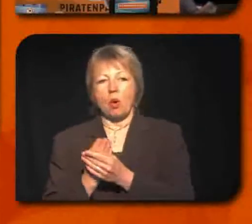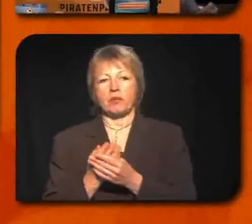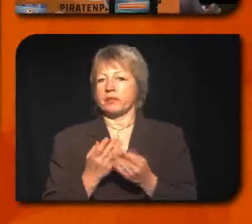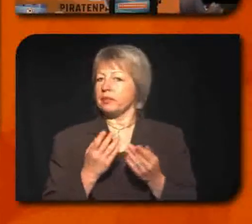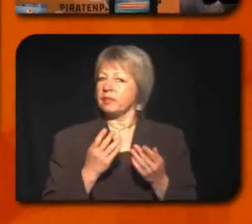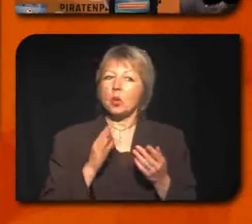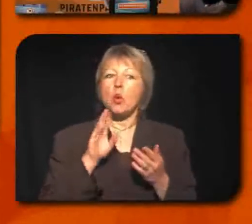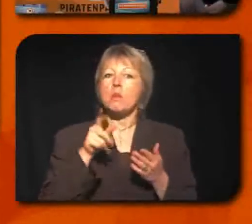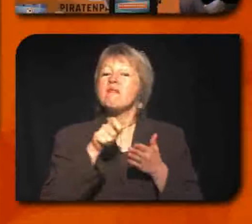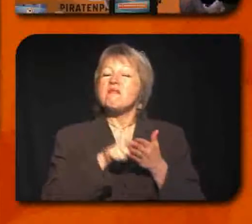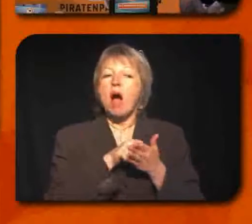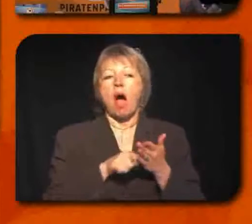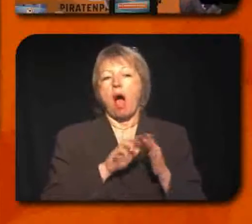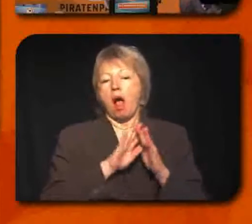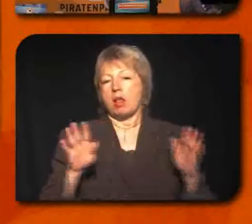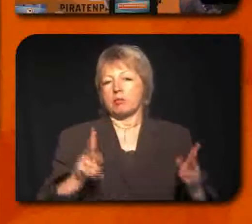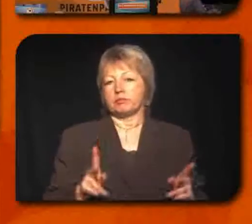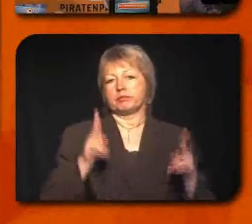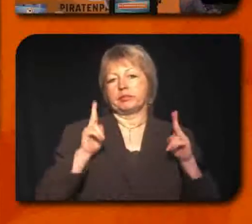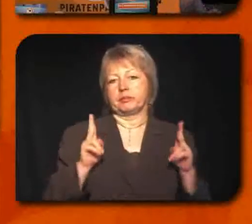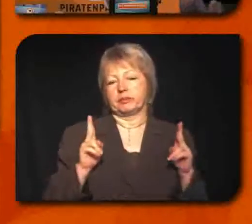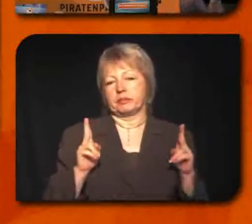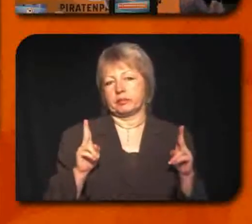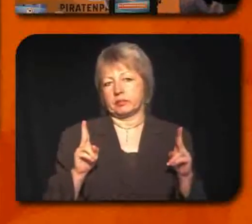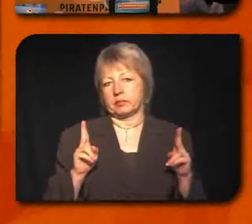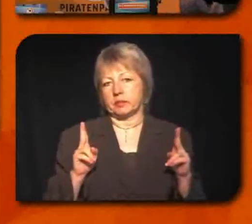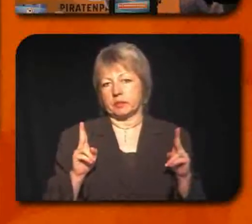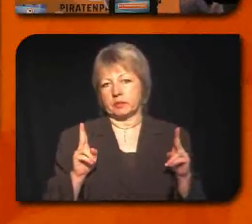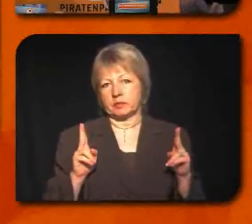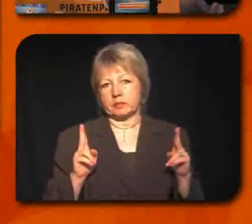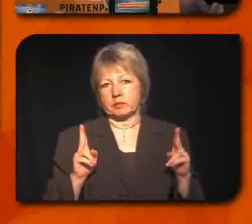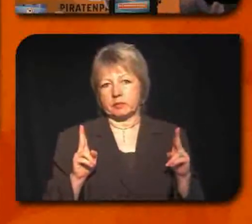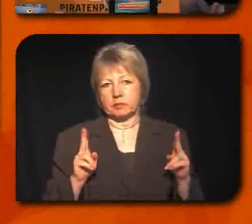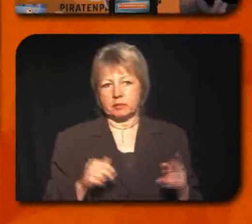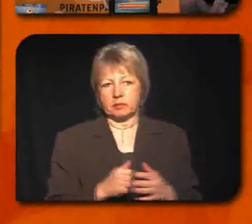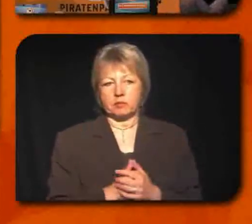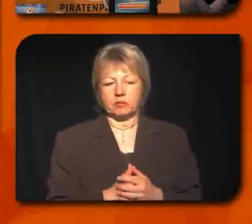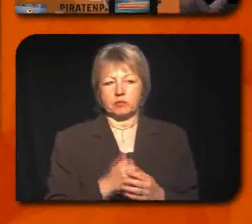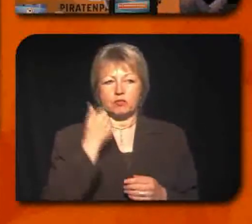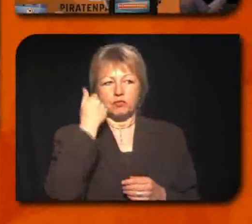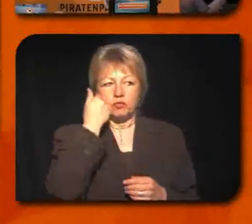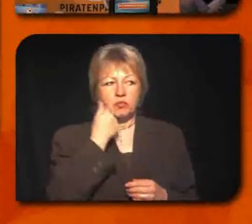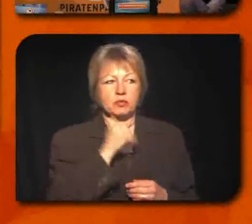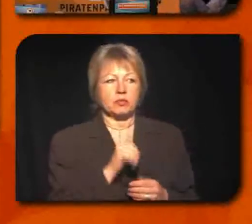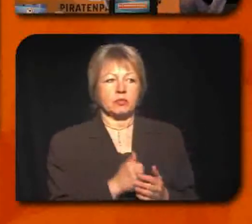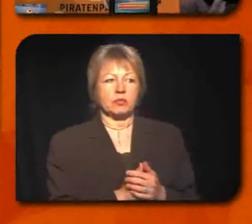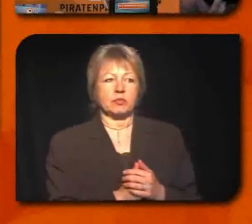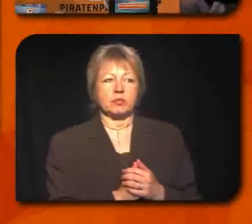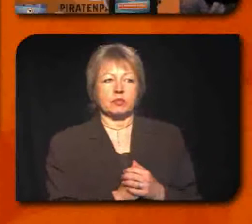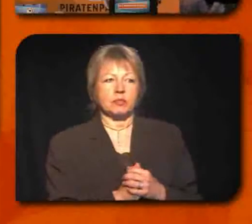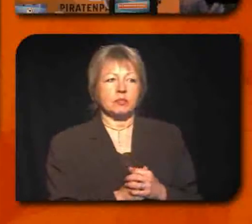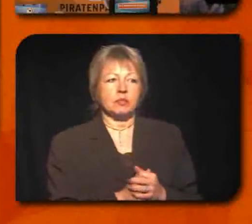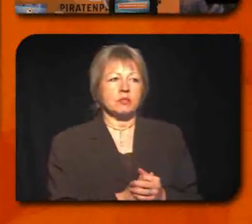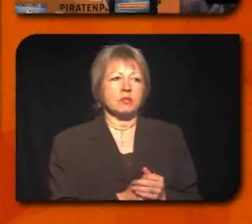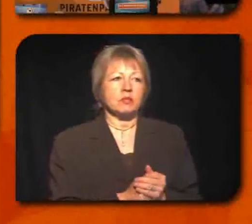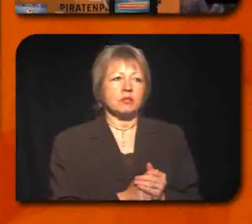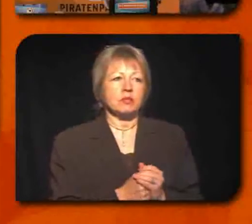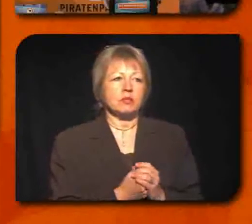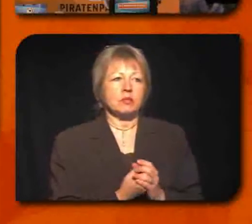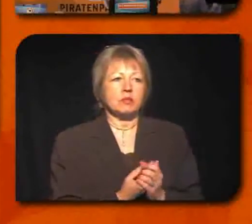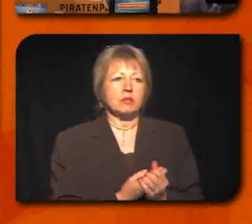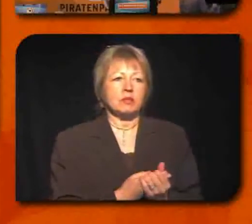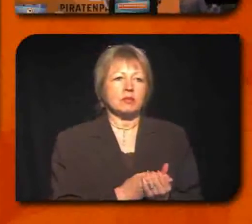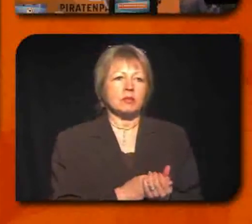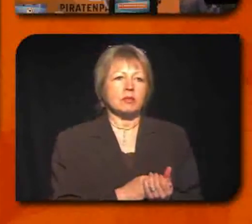Ausfüllen des Stimmzettels oder einen ausgefüllten Stimmzettel vor der Auszählung